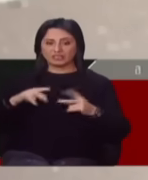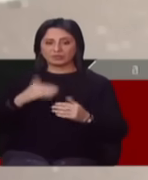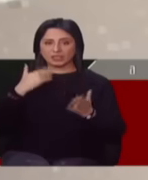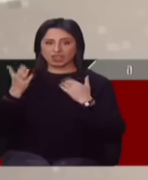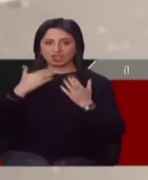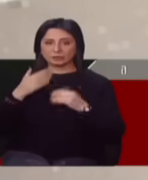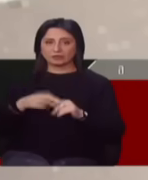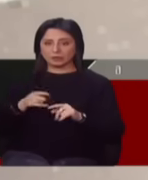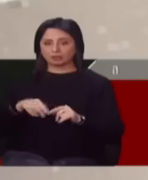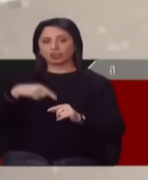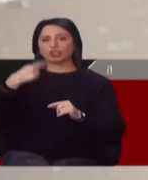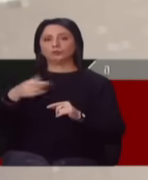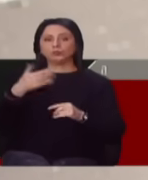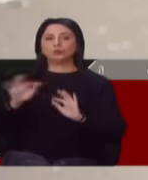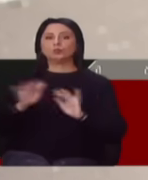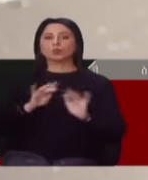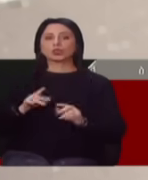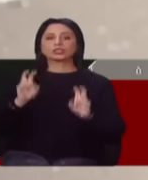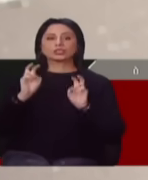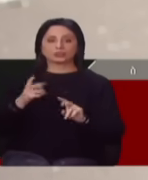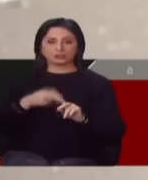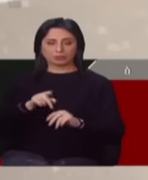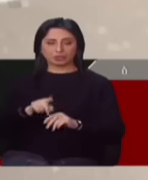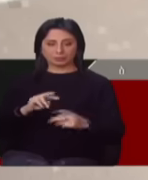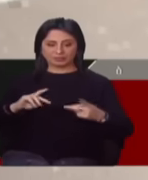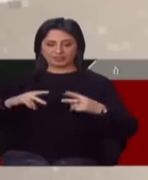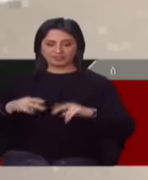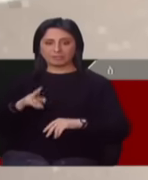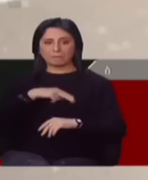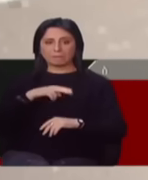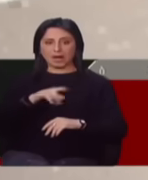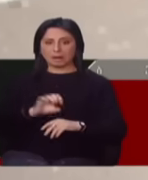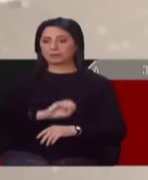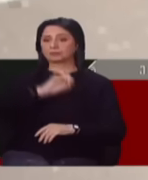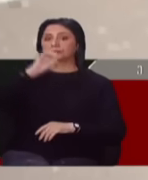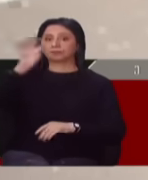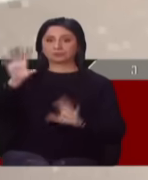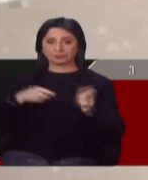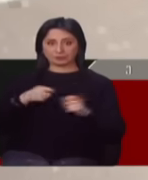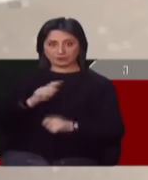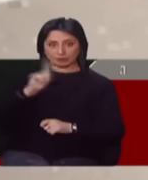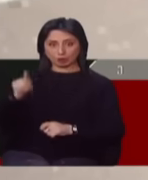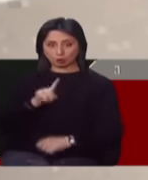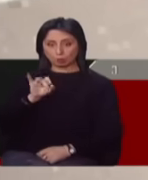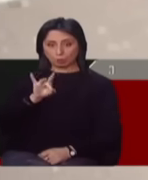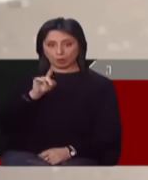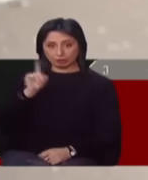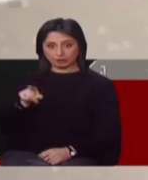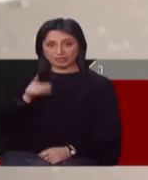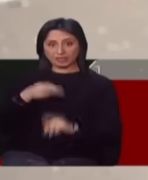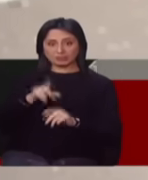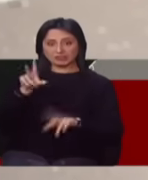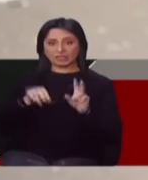კენჭს უყრის. ამის შემდეგ უკვე პროცედურა გულისხმობს იმას, რომ ცვლილებები პარლამენტიდან გადაეგზავნება პრეზიდენტ სალომე ზურაბიშვილს და